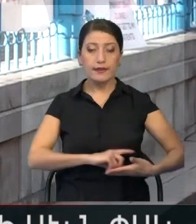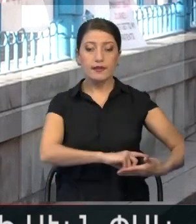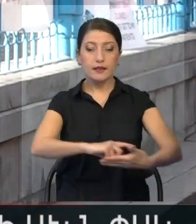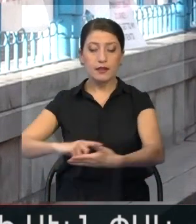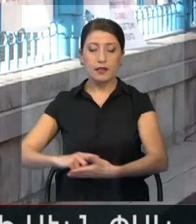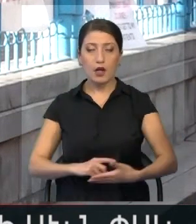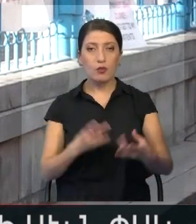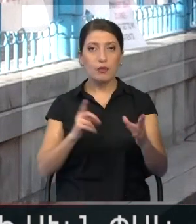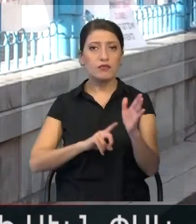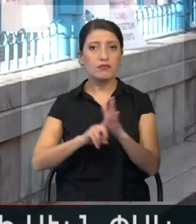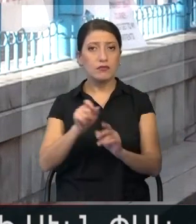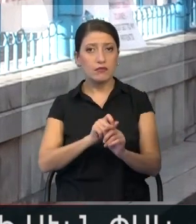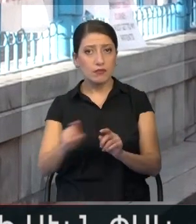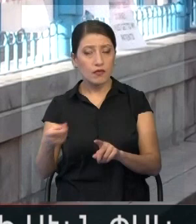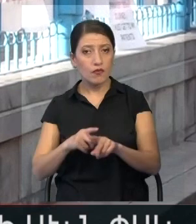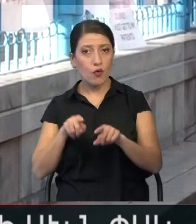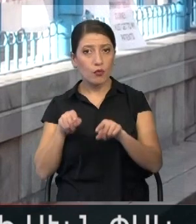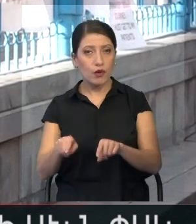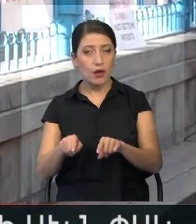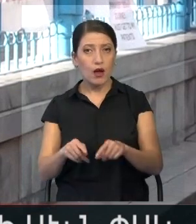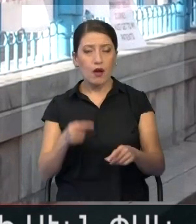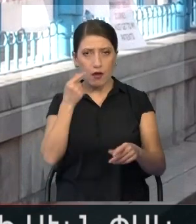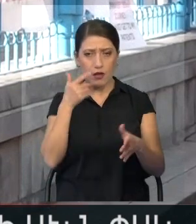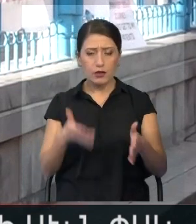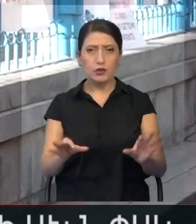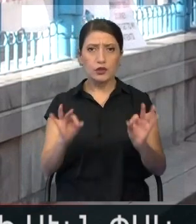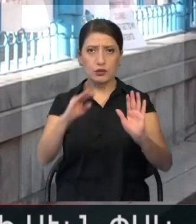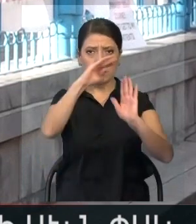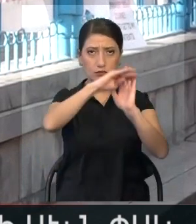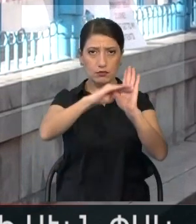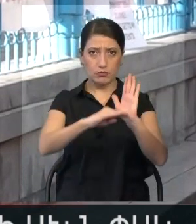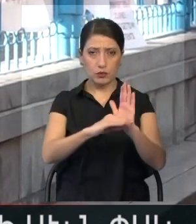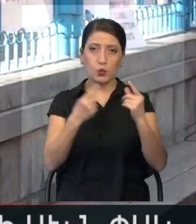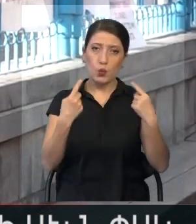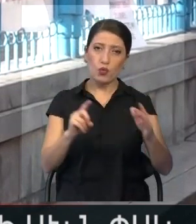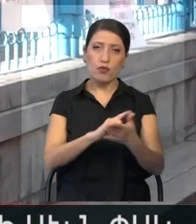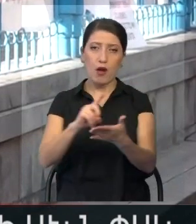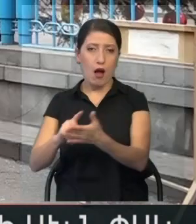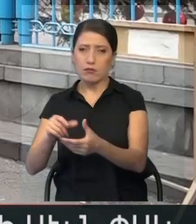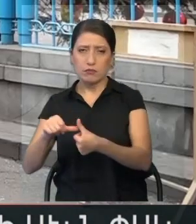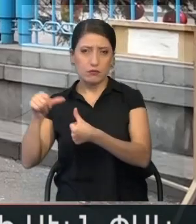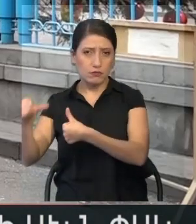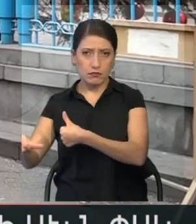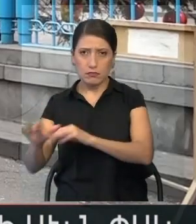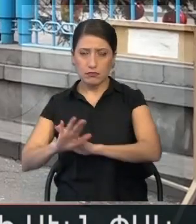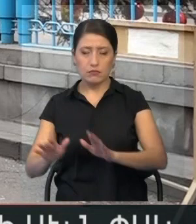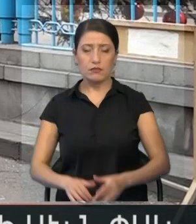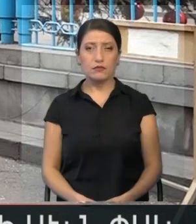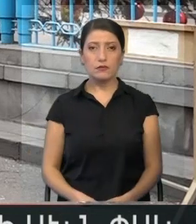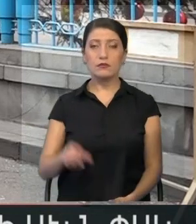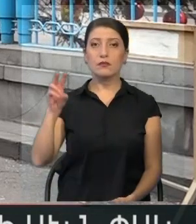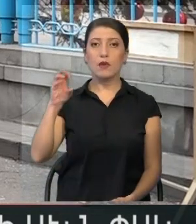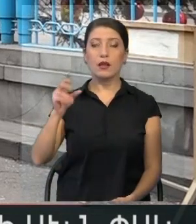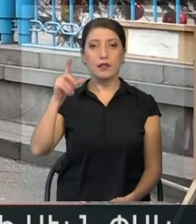հիմք պետք է հանդիսանա, որպեսզի այն որպես կոնկրետ օրակարգային հարց եւ ոչ թե այլ հարցերի շրջանակներում քննարկվող հարց։